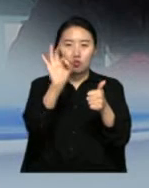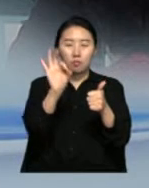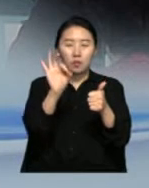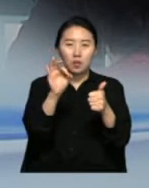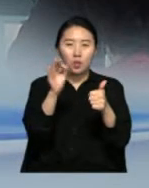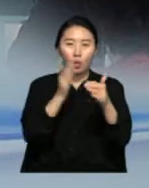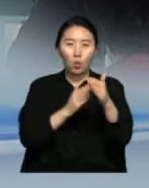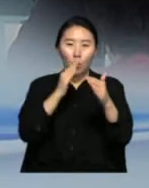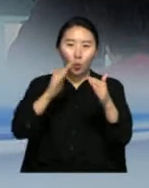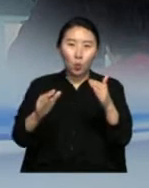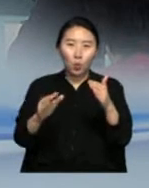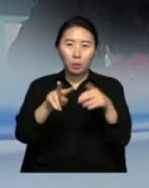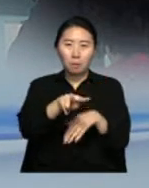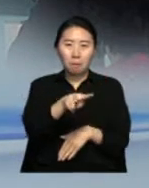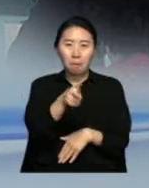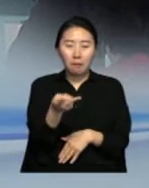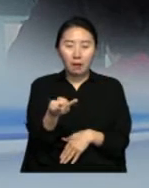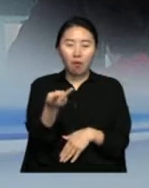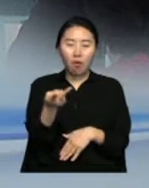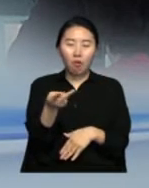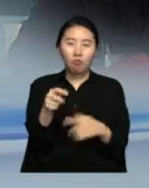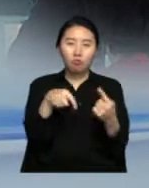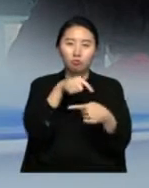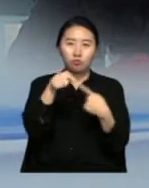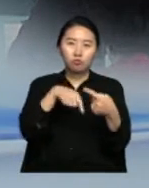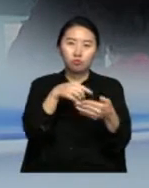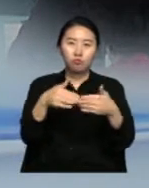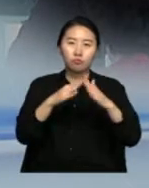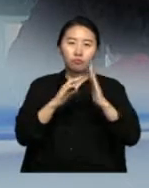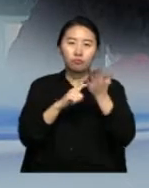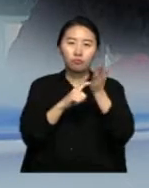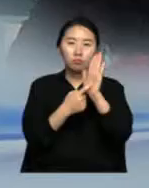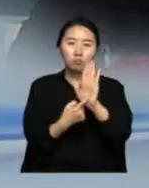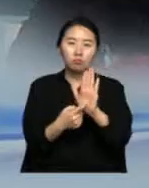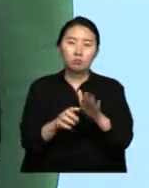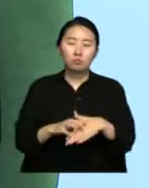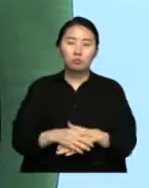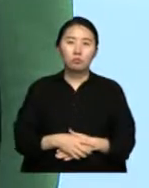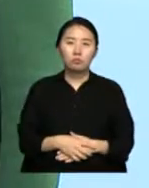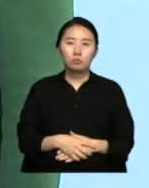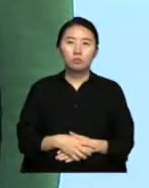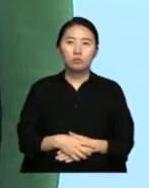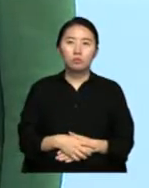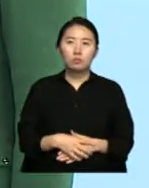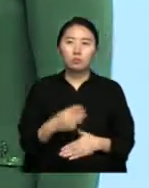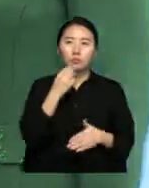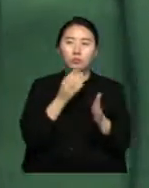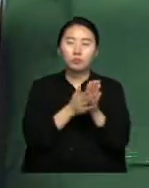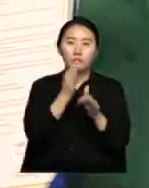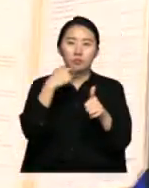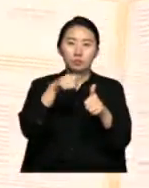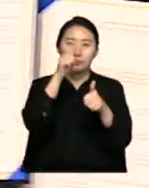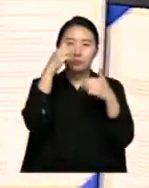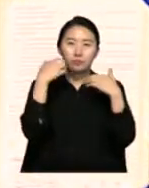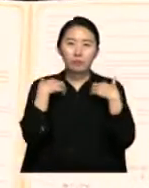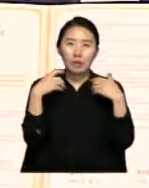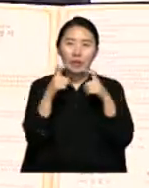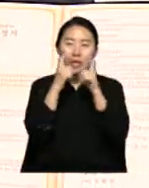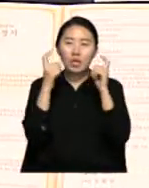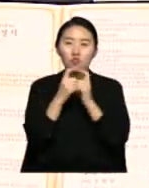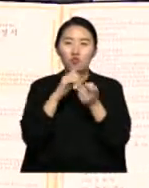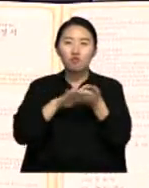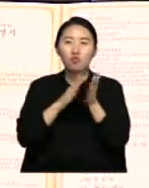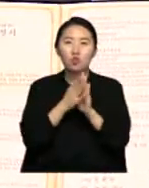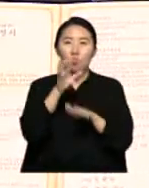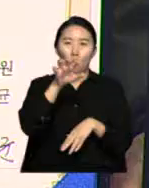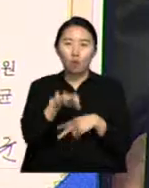것이 공영형 유치원 설립 목표라고 밝혔습니다. 김국희 기자입니다. 서울시 교육청은 서울시 사립유치원